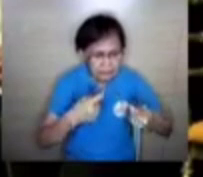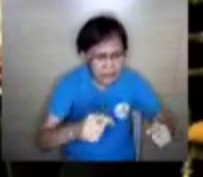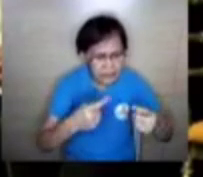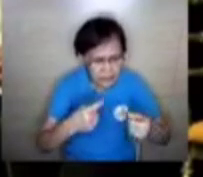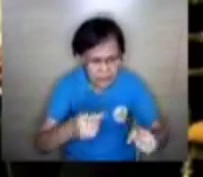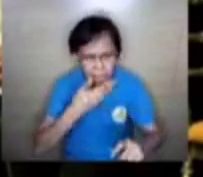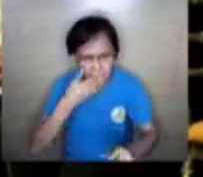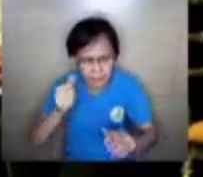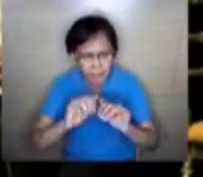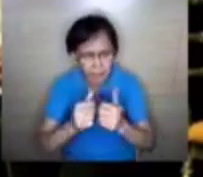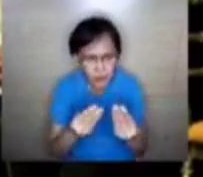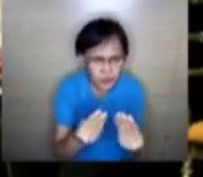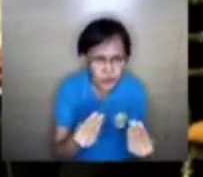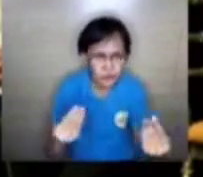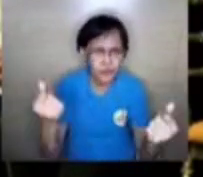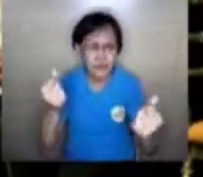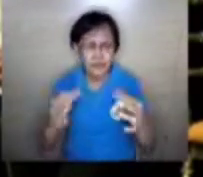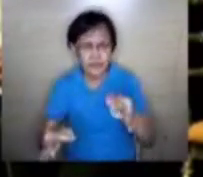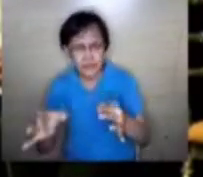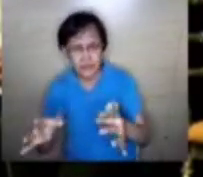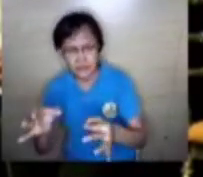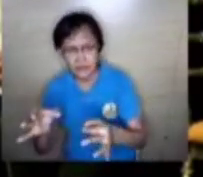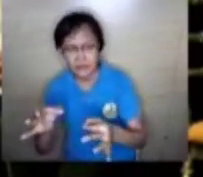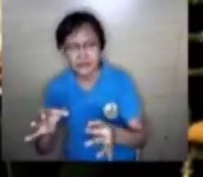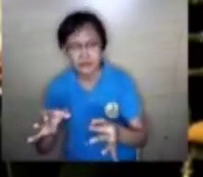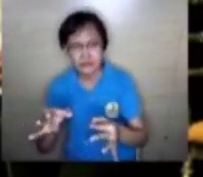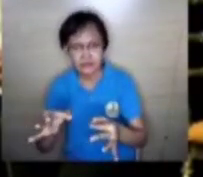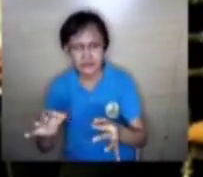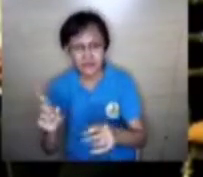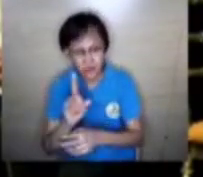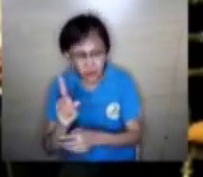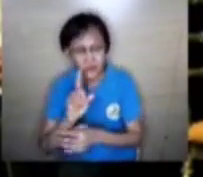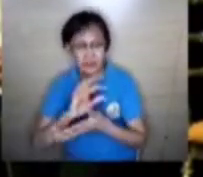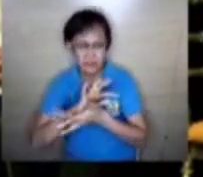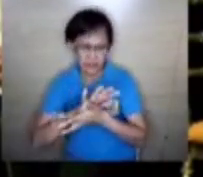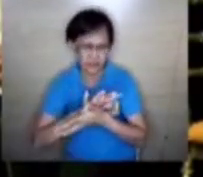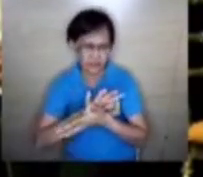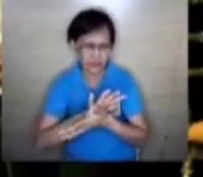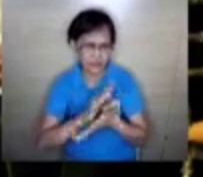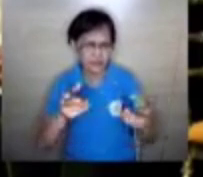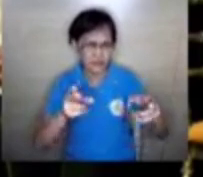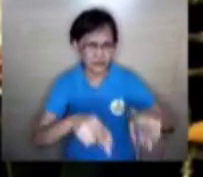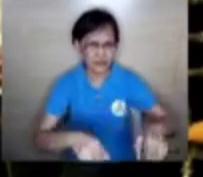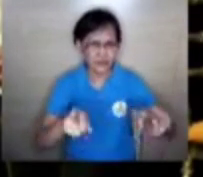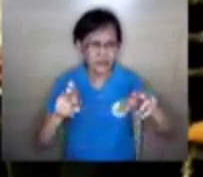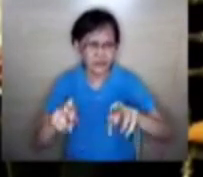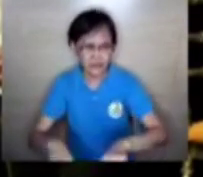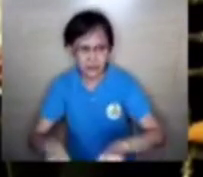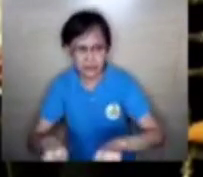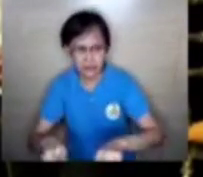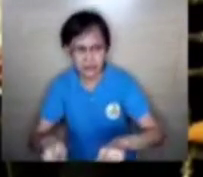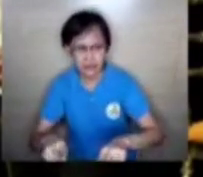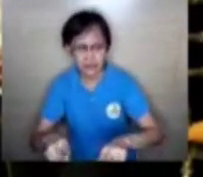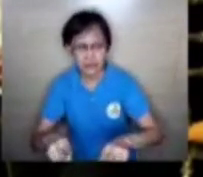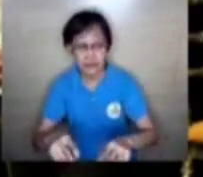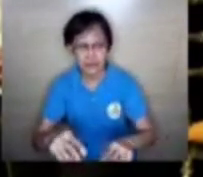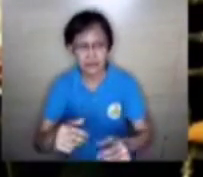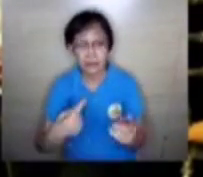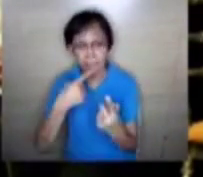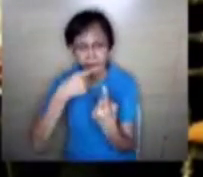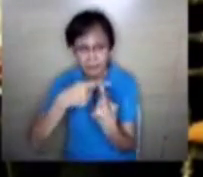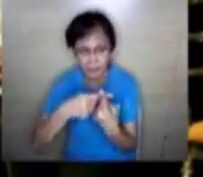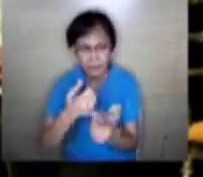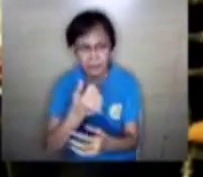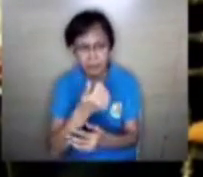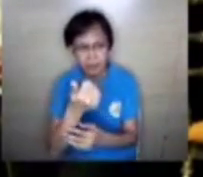Marami talagang challenge dahil sa COVID-19 ang karamihan dito. Bukod pa rito, nung